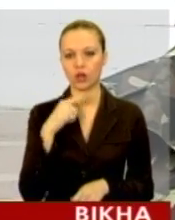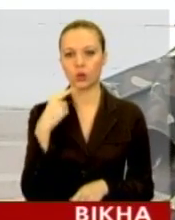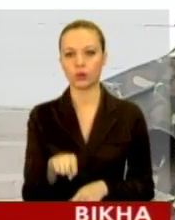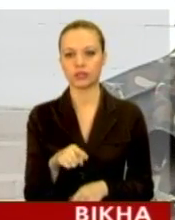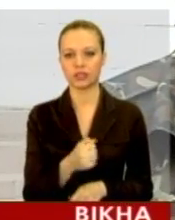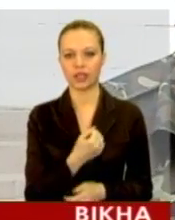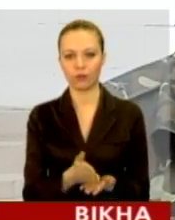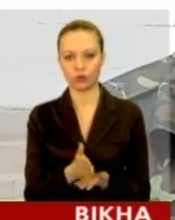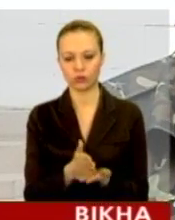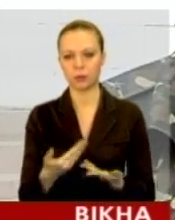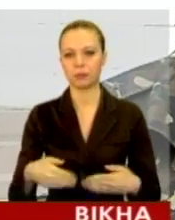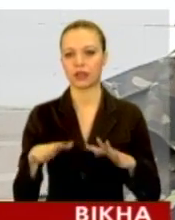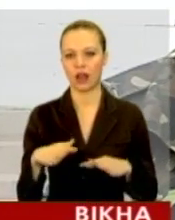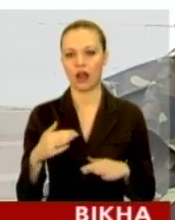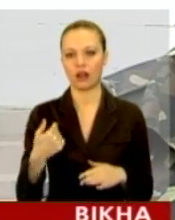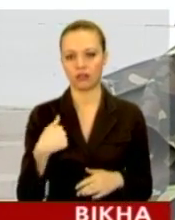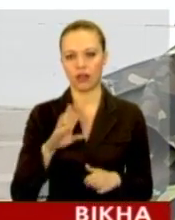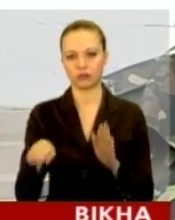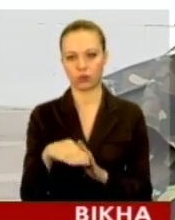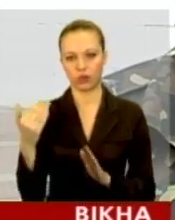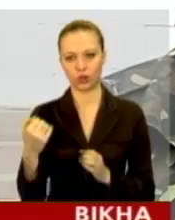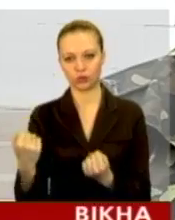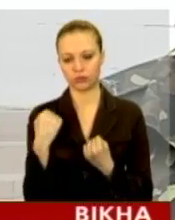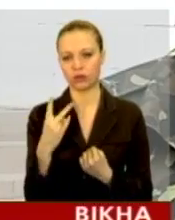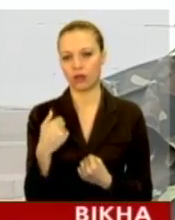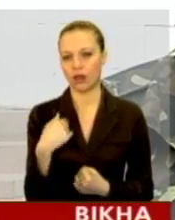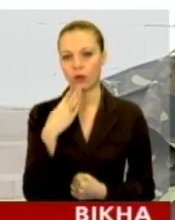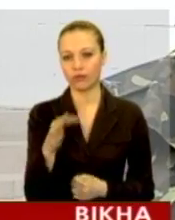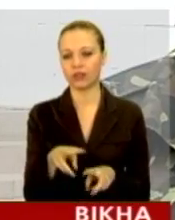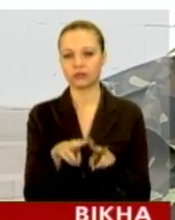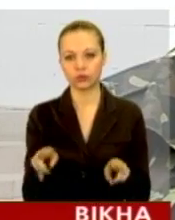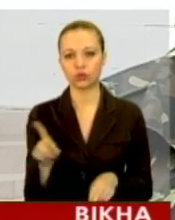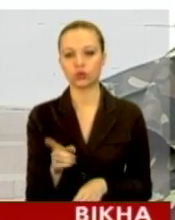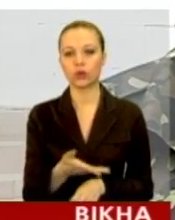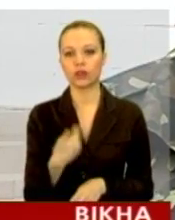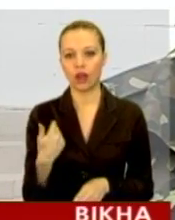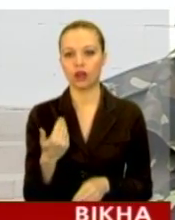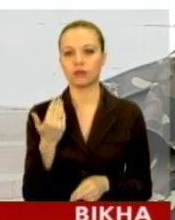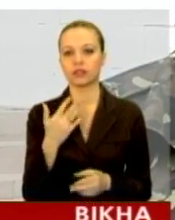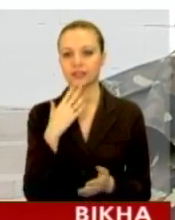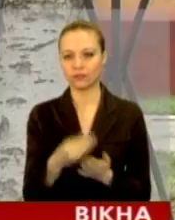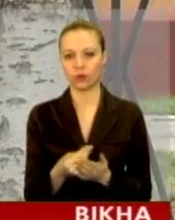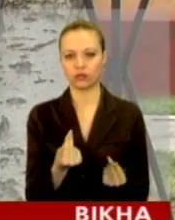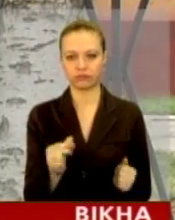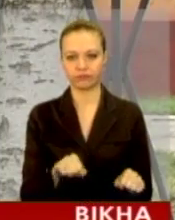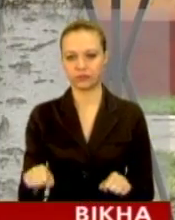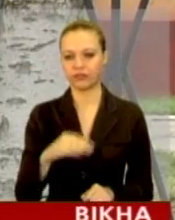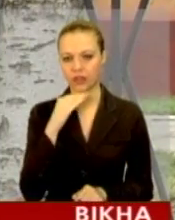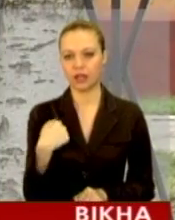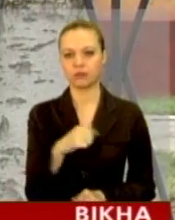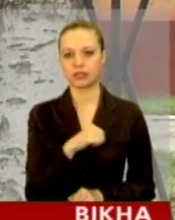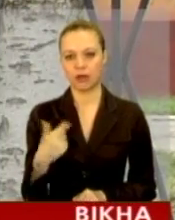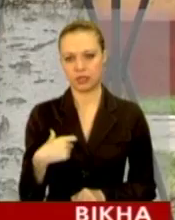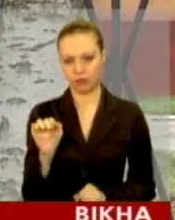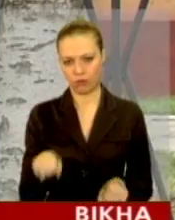російські військовослужбовці, теж там пропонували нас взяти під охорону. На что я ответил точно так же, что нам сил и средств не хватает, мы сами себя в